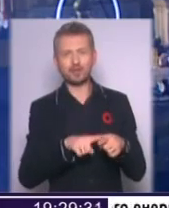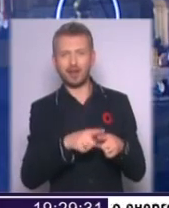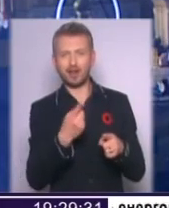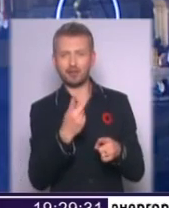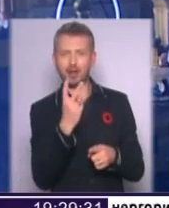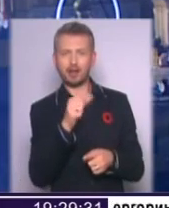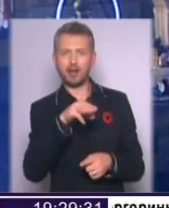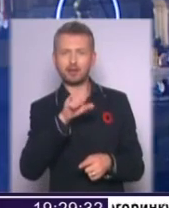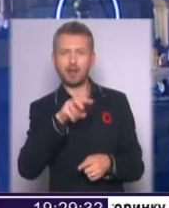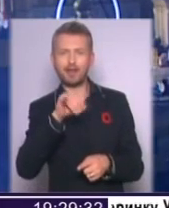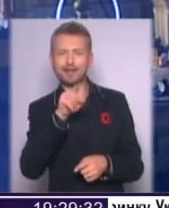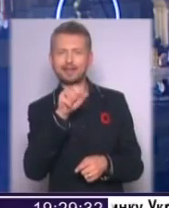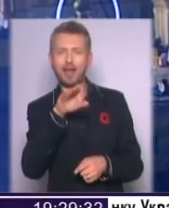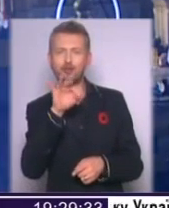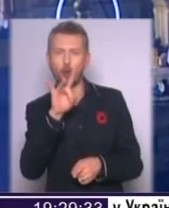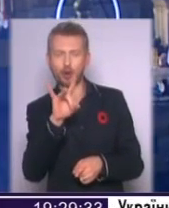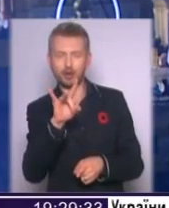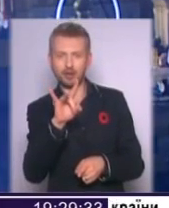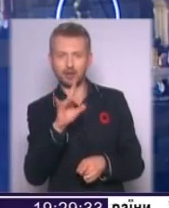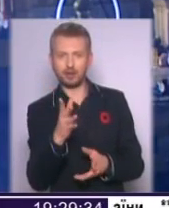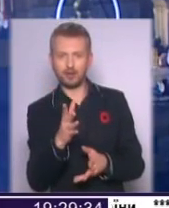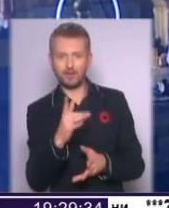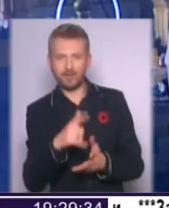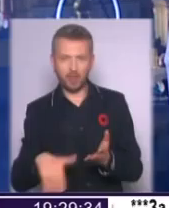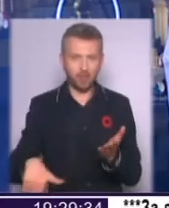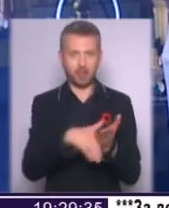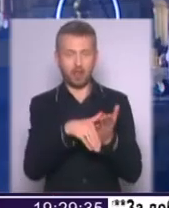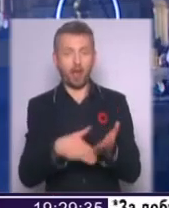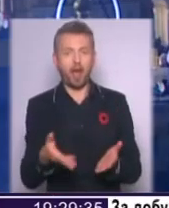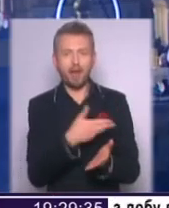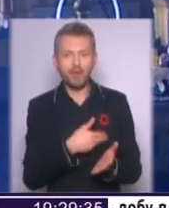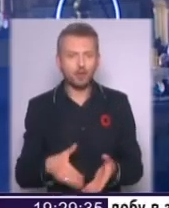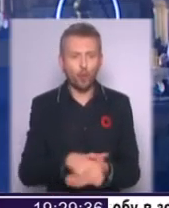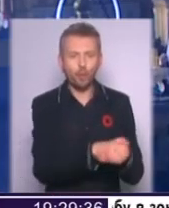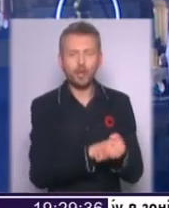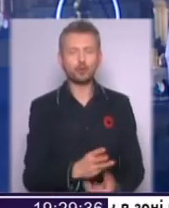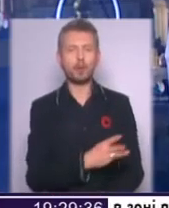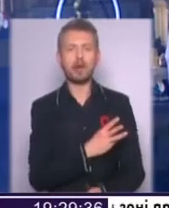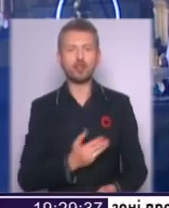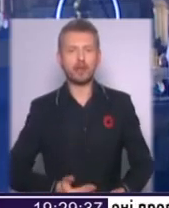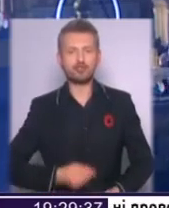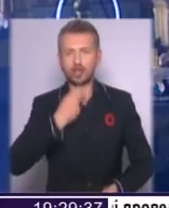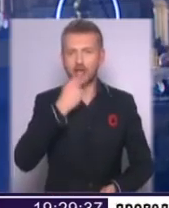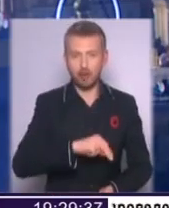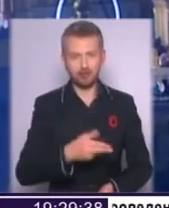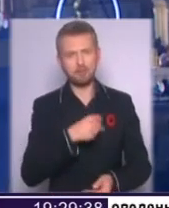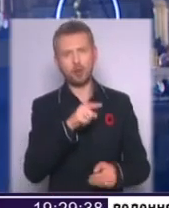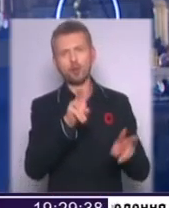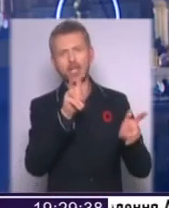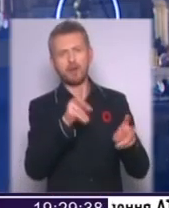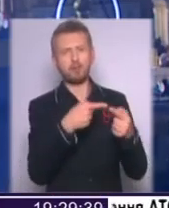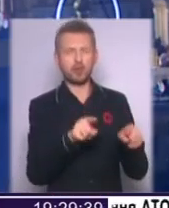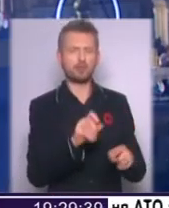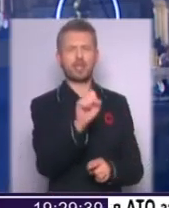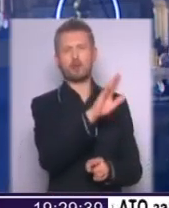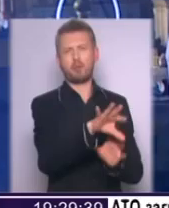процесу, зовнішній ворог. А нас об'єднує бажання жити краще. Ми його називаємо по-різному. Європейським